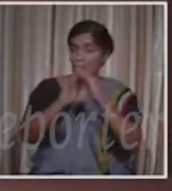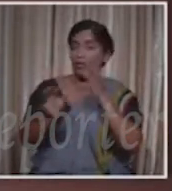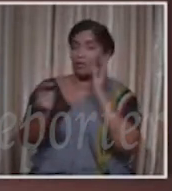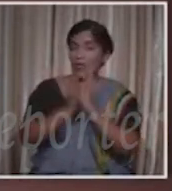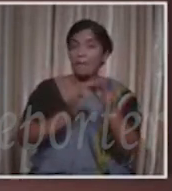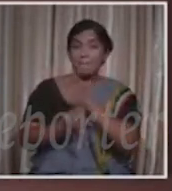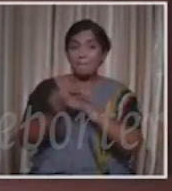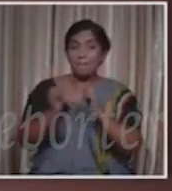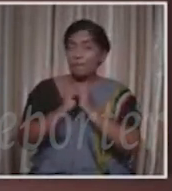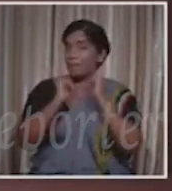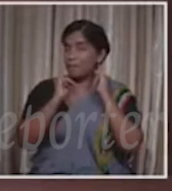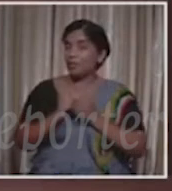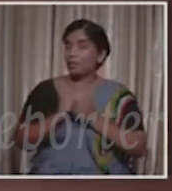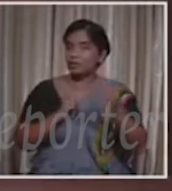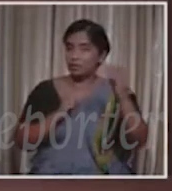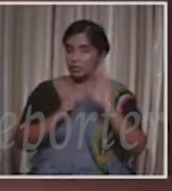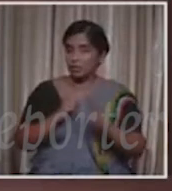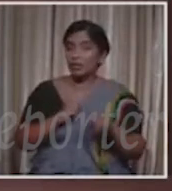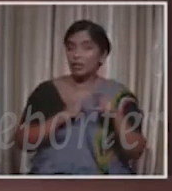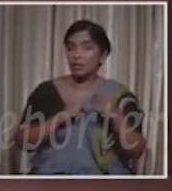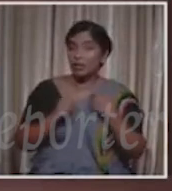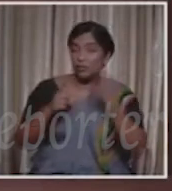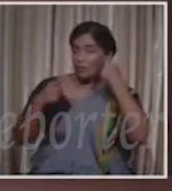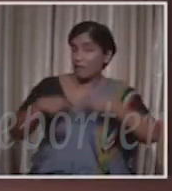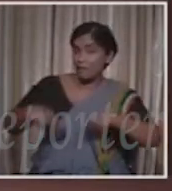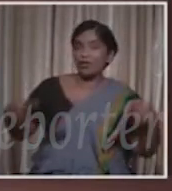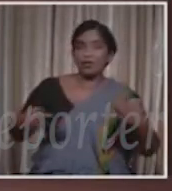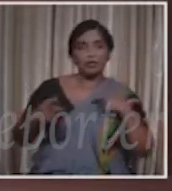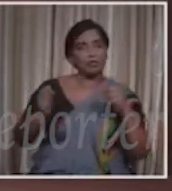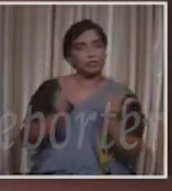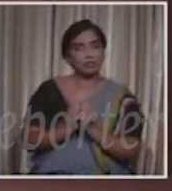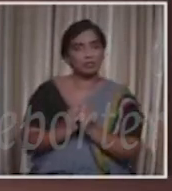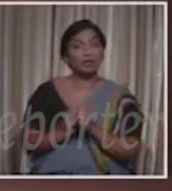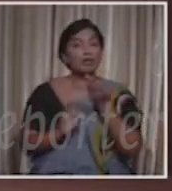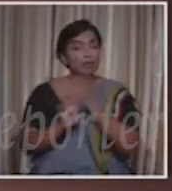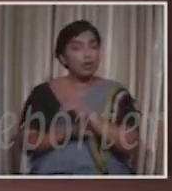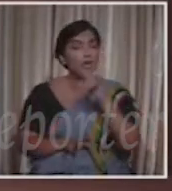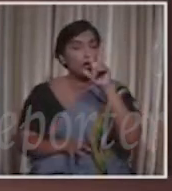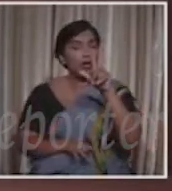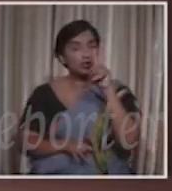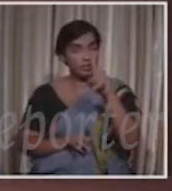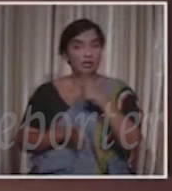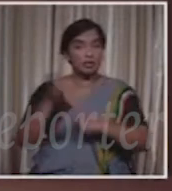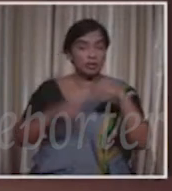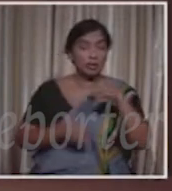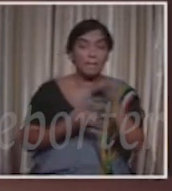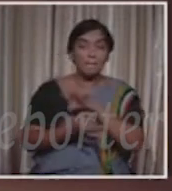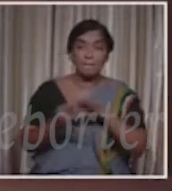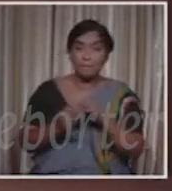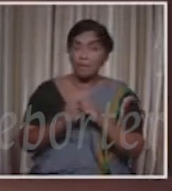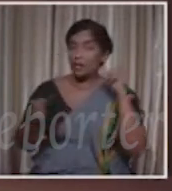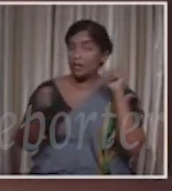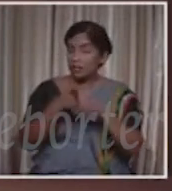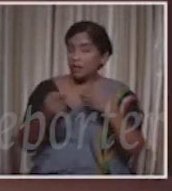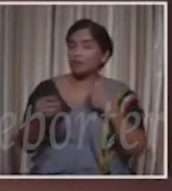තිබුණා ඒ ගමනට ඇරිව කෙලින් හිටපු මිනිස්සු අපි එදත් 81 සංවර සභා මැතිවරණ ප්‍රජාතන්ත්‍රවාදී වෙනුවෙන් තරඟ කරපු මිනිස්සු අපි